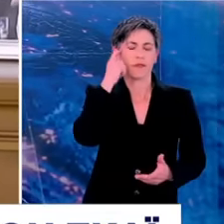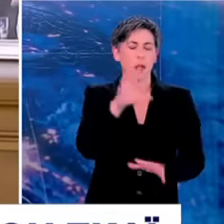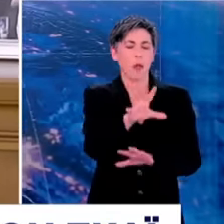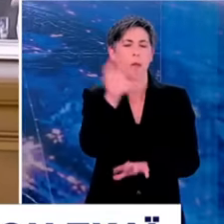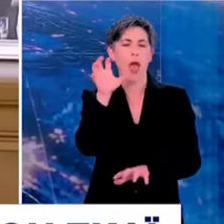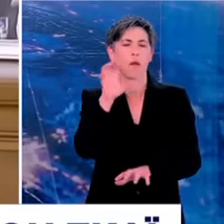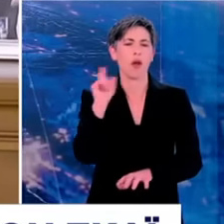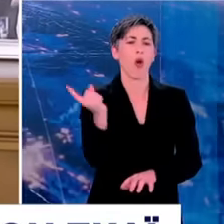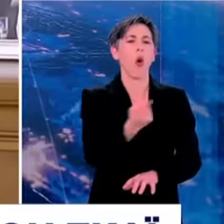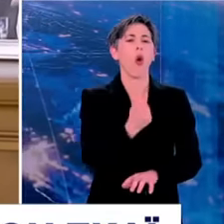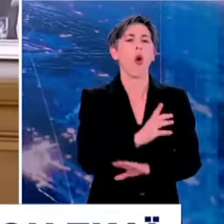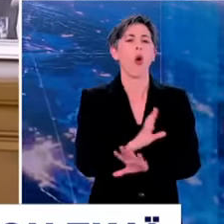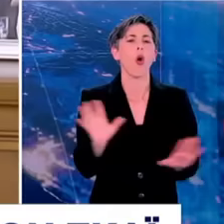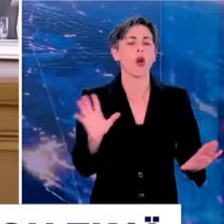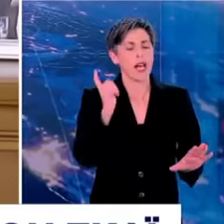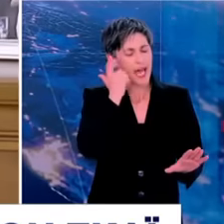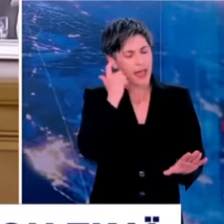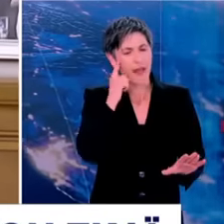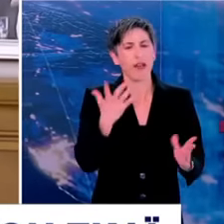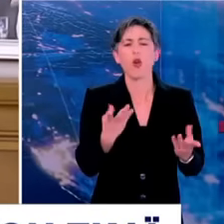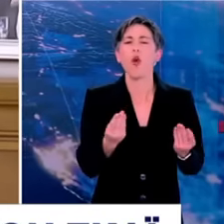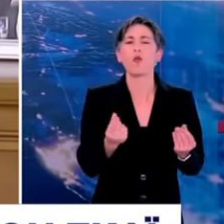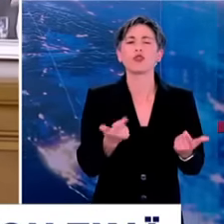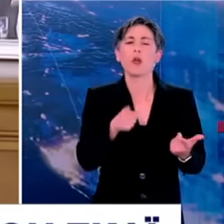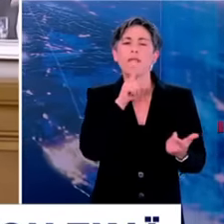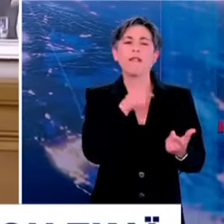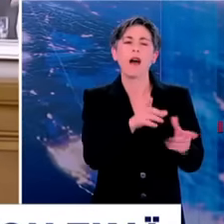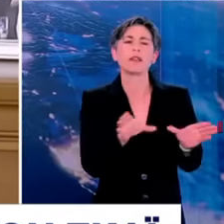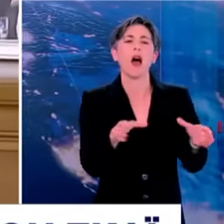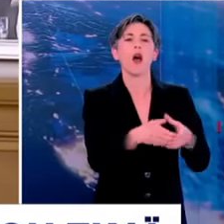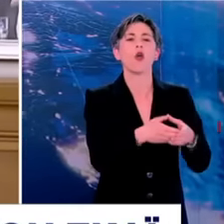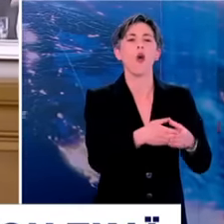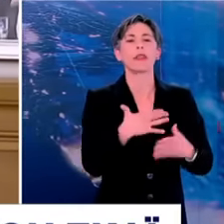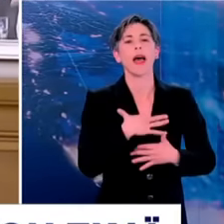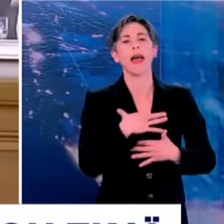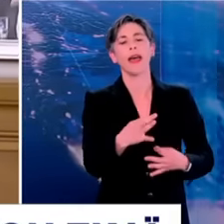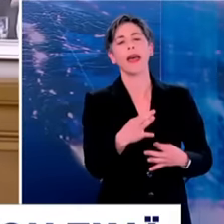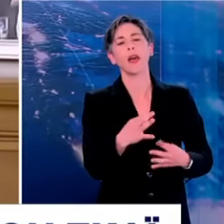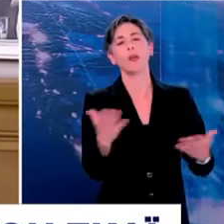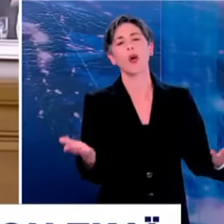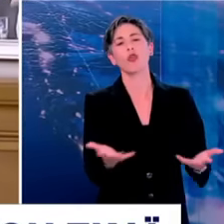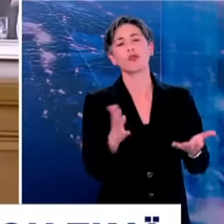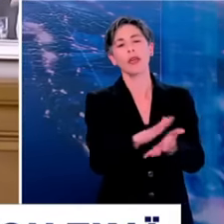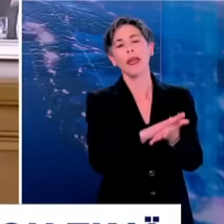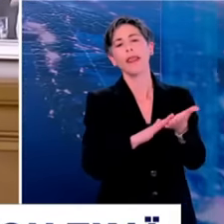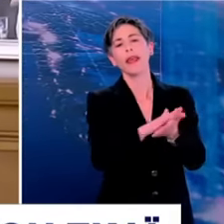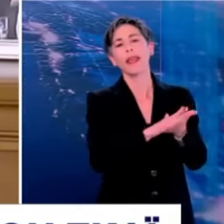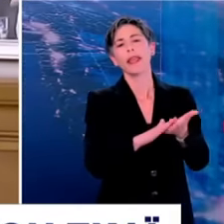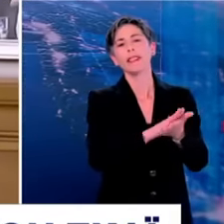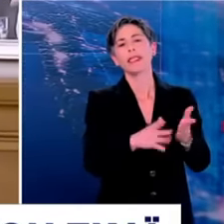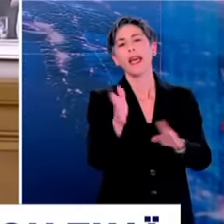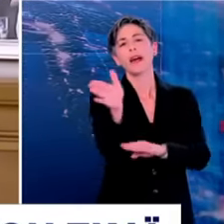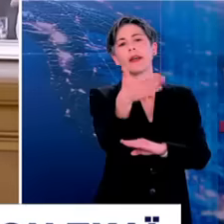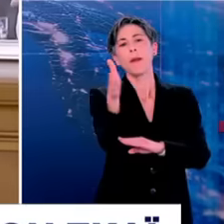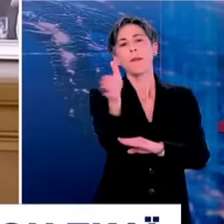πόσο αυτά τα κόμματα μπορούν να ισχυρίζονται ότι είναι αυθεντικοί εκφραστές της πίστης, αλλά και του πατριωτισμού,